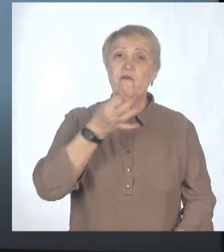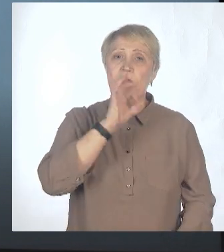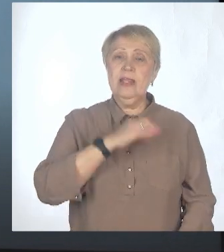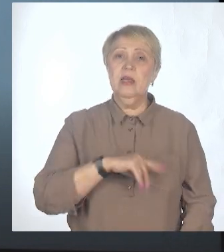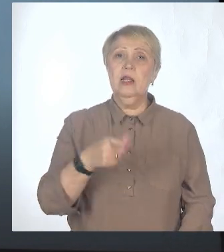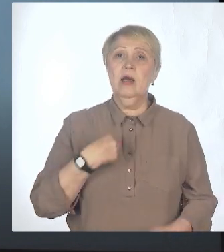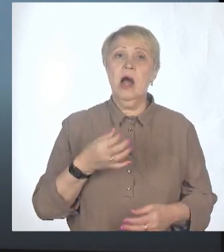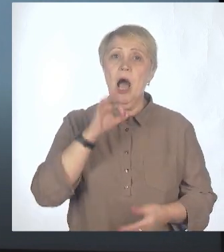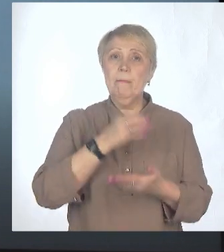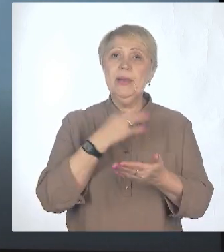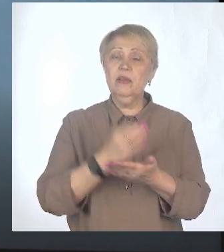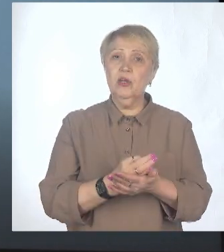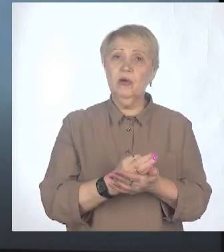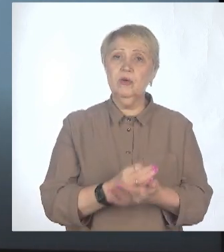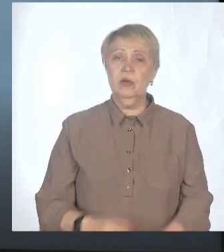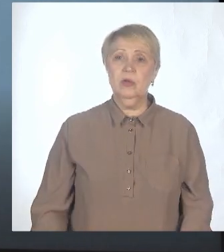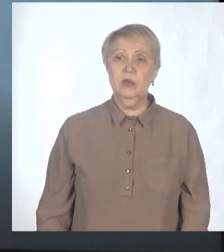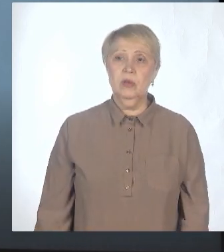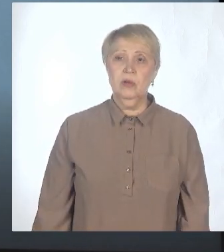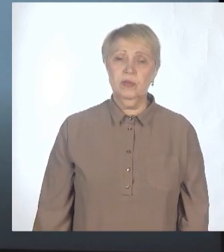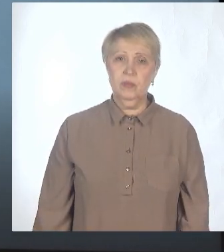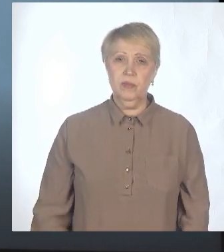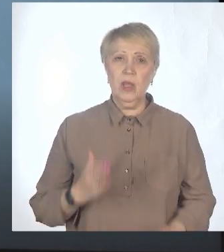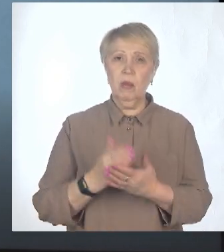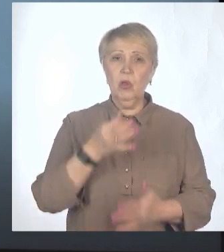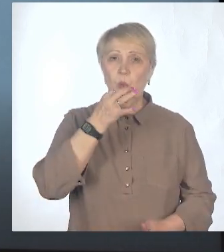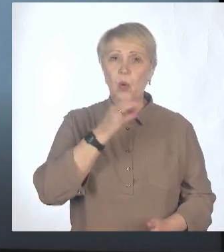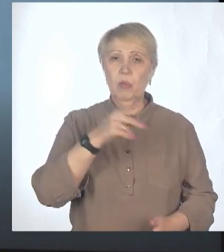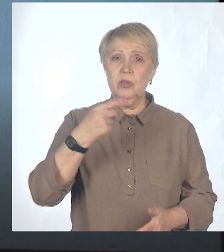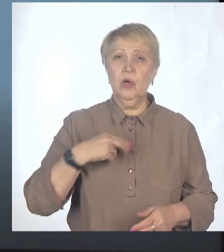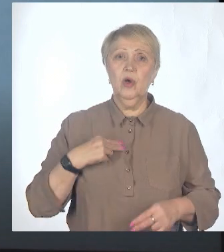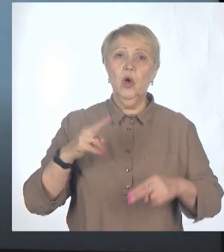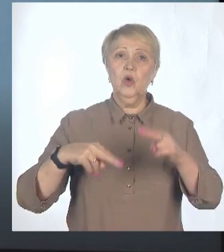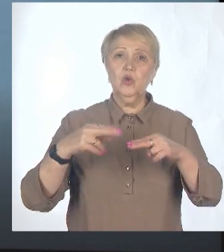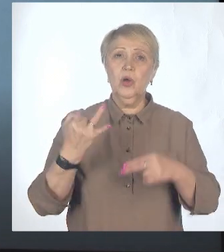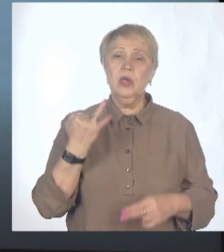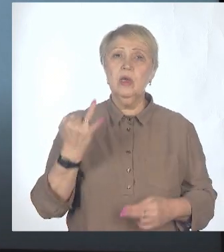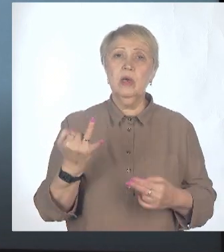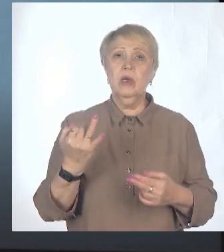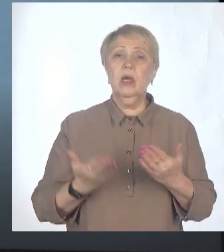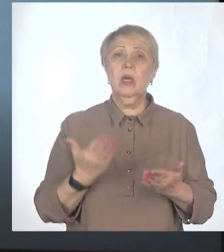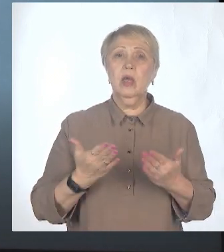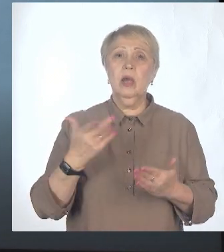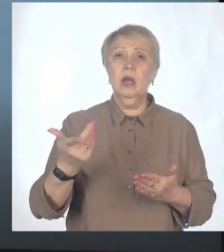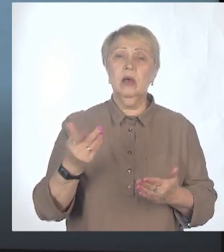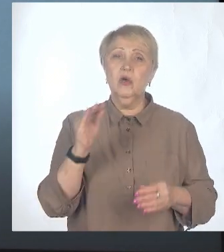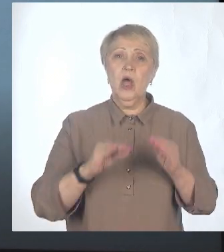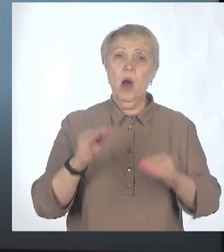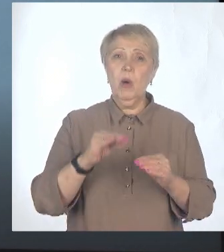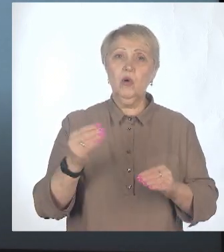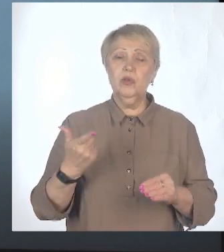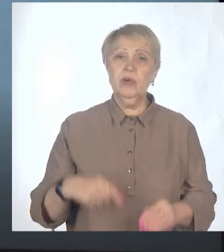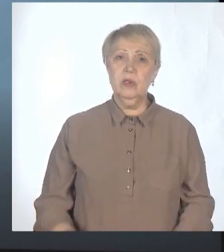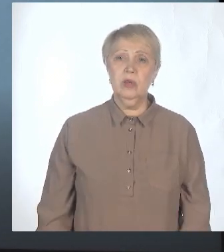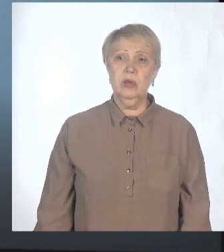определенными, что называется, hard skills, или у которых был бы опыт в стройке или в работе на оборудовании,